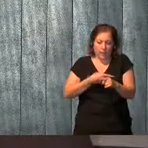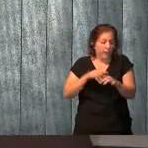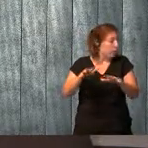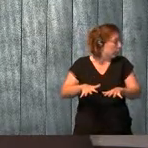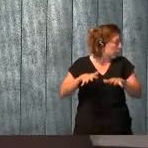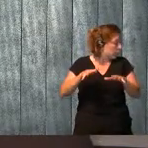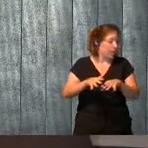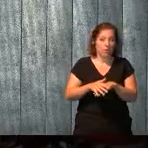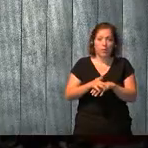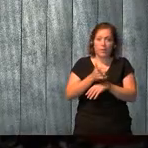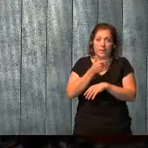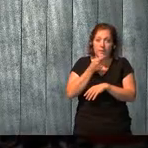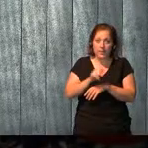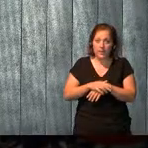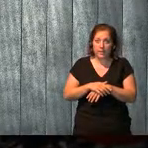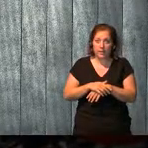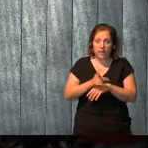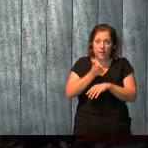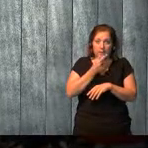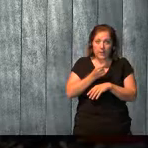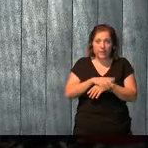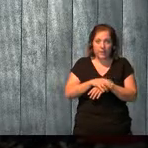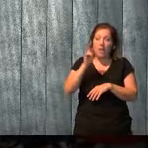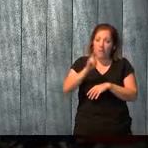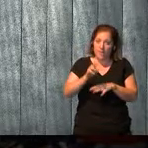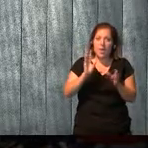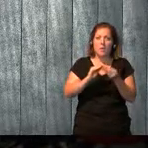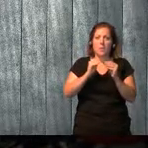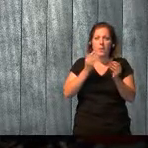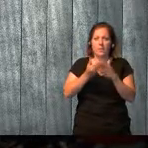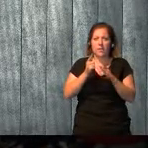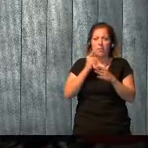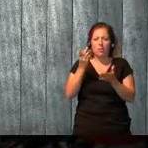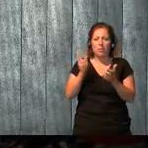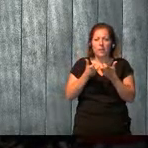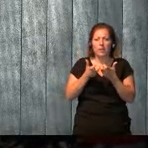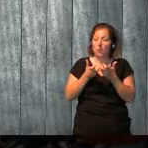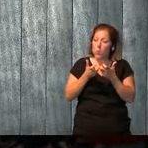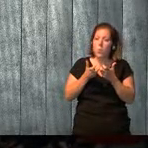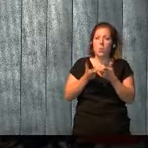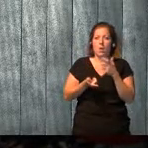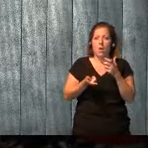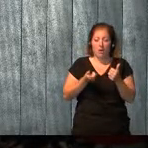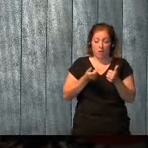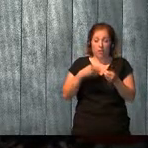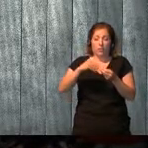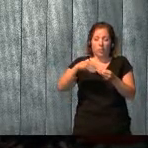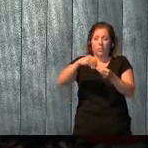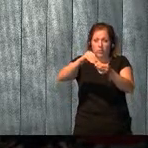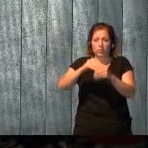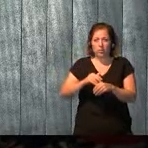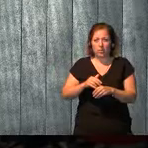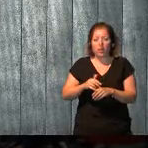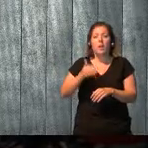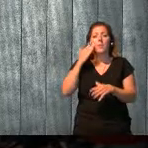pas facile. Il y a une grosse question qui est posée, vous le savez, c'est les surcoûts induits par cela. Lorsque vous